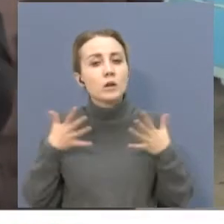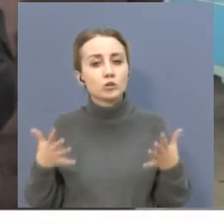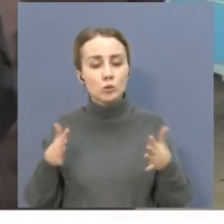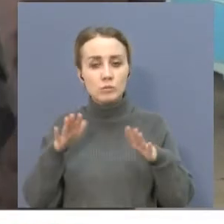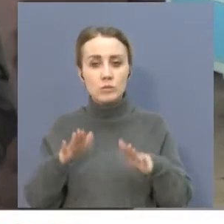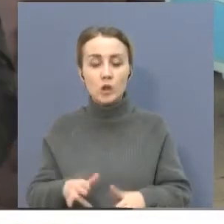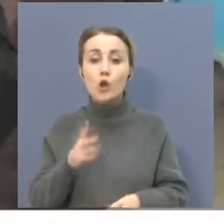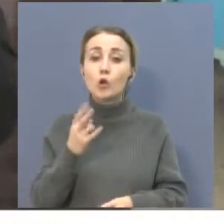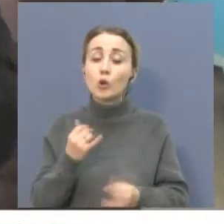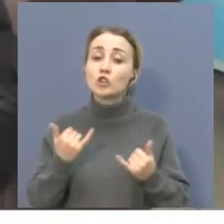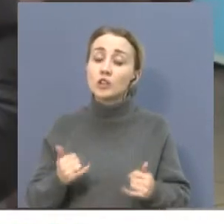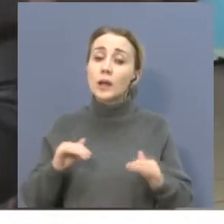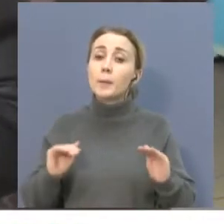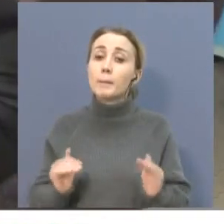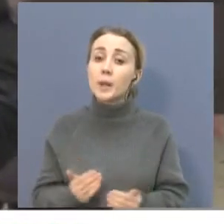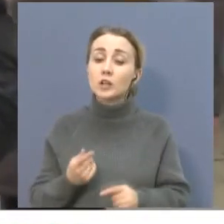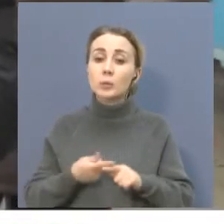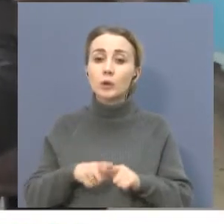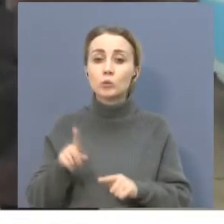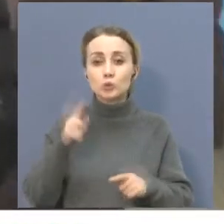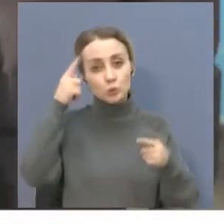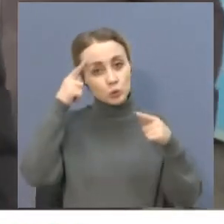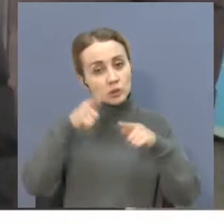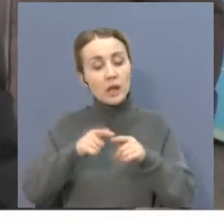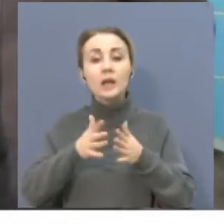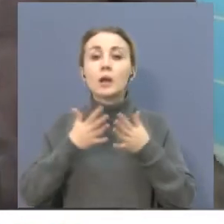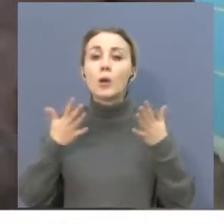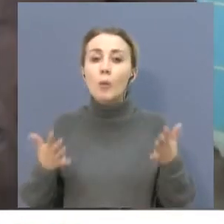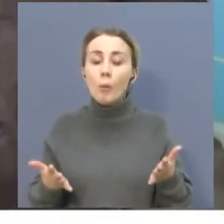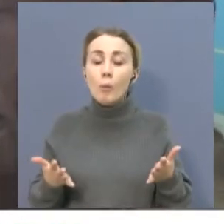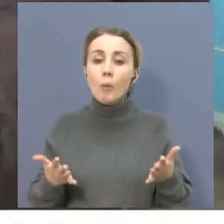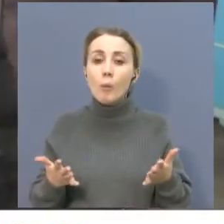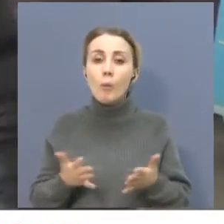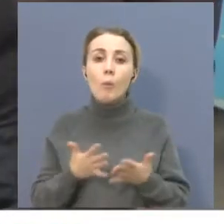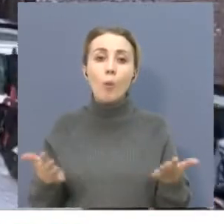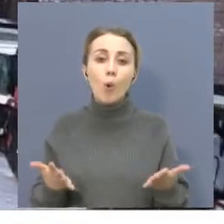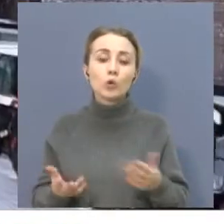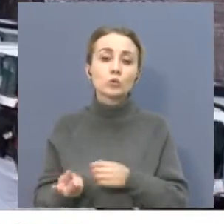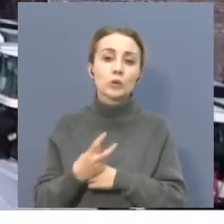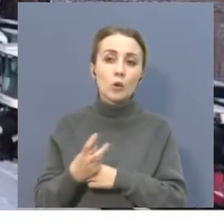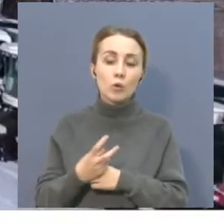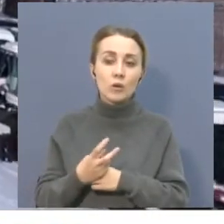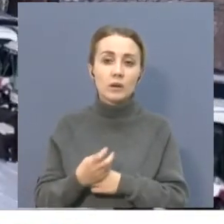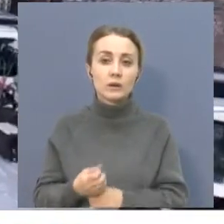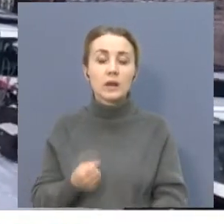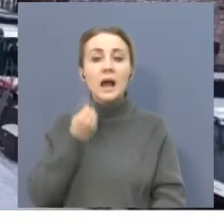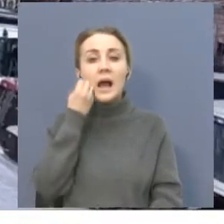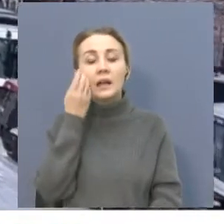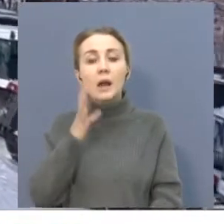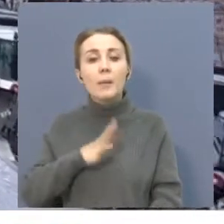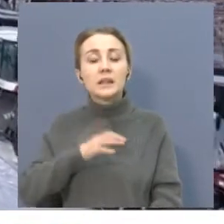жаңа техника көбейіп жатыр. Ескі техниканы жаңасына ауыстырған кезде жөндеу жұмыстары көп болады. Кәсіпорынның